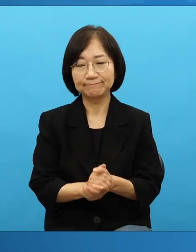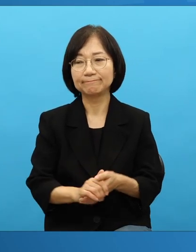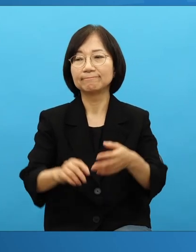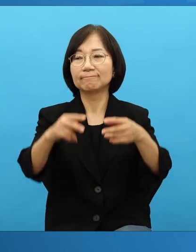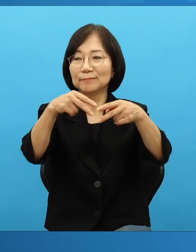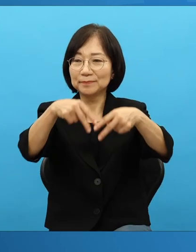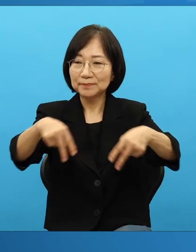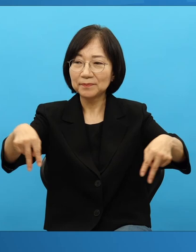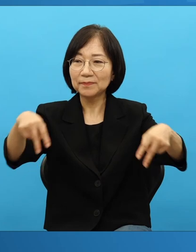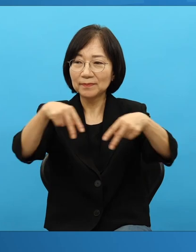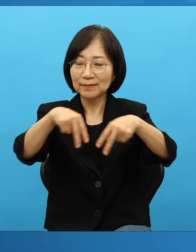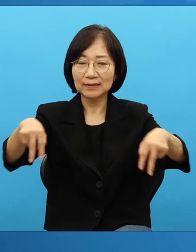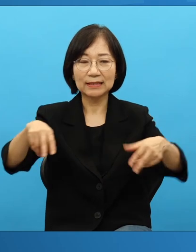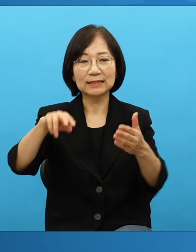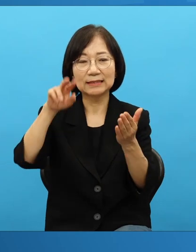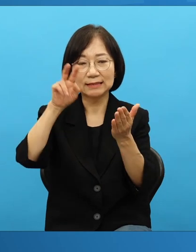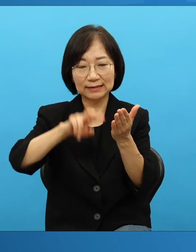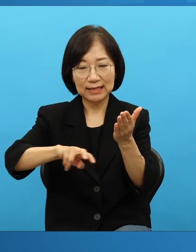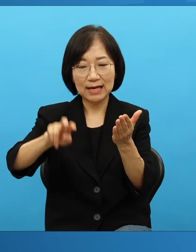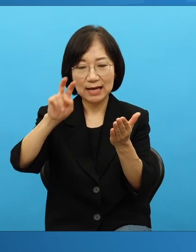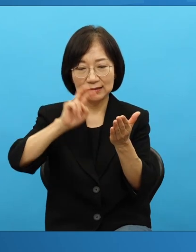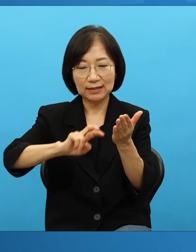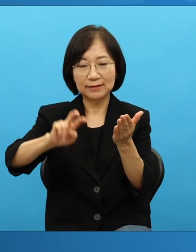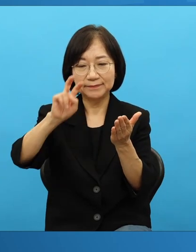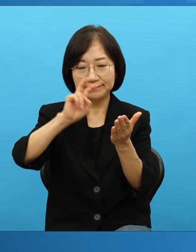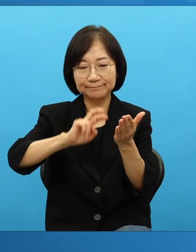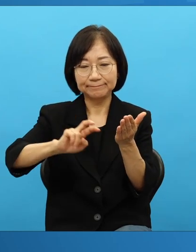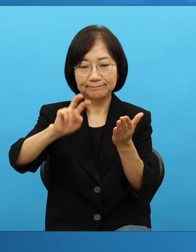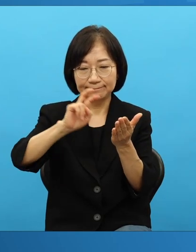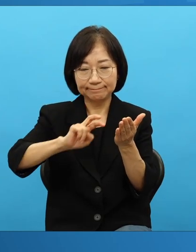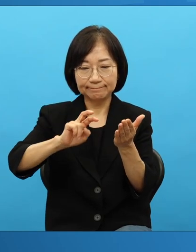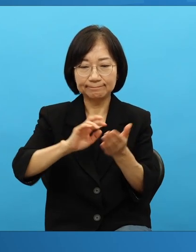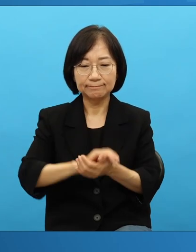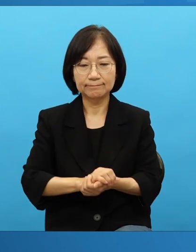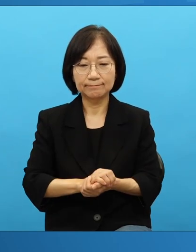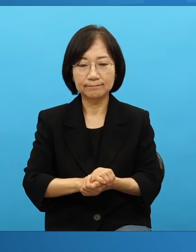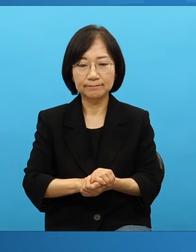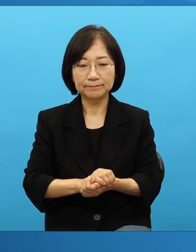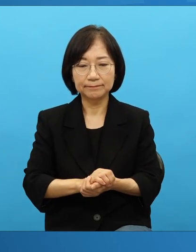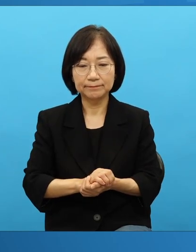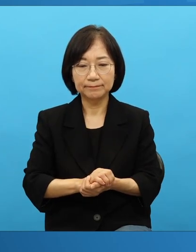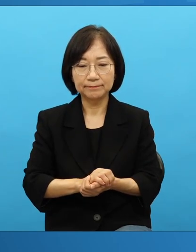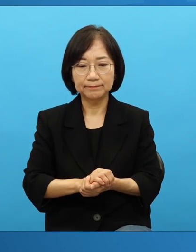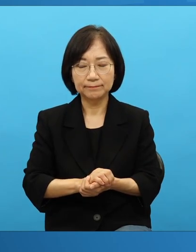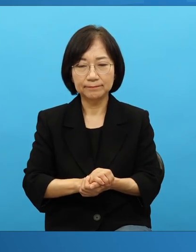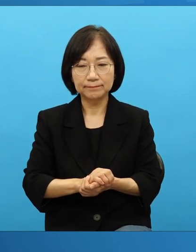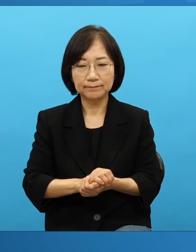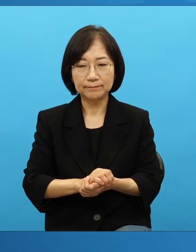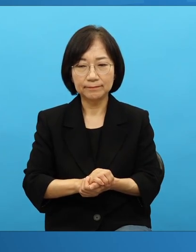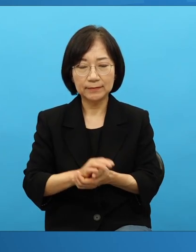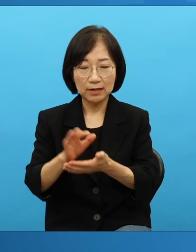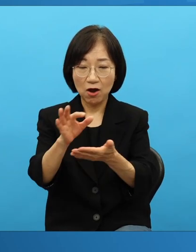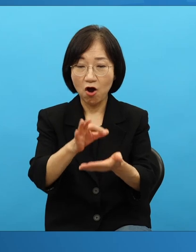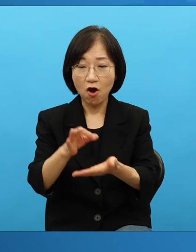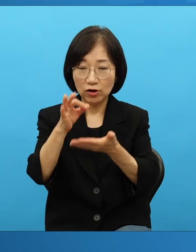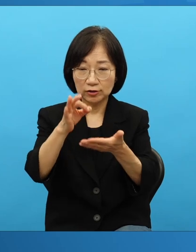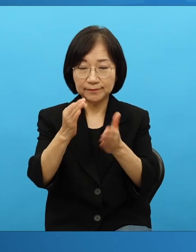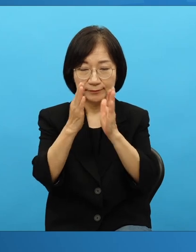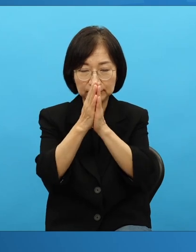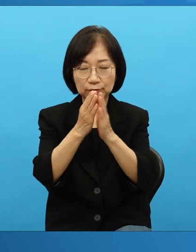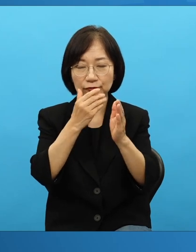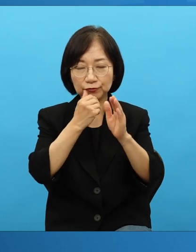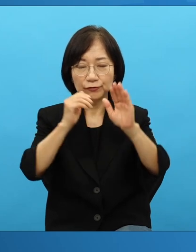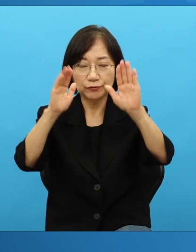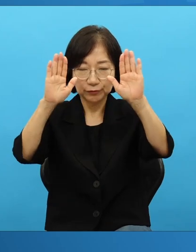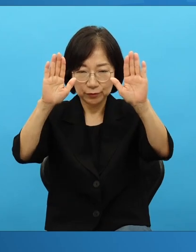같이 일어나셔서 렘넌트에 일어나라 찬양 드리신 후에 당회장 유광수 목사님 헌금의 예물을 위해서 기도해 주시고